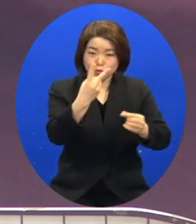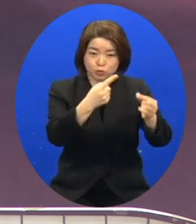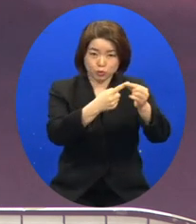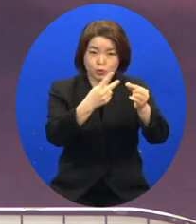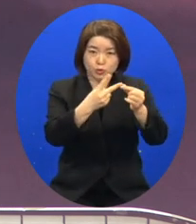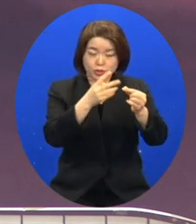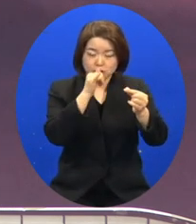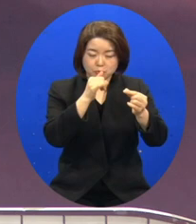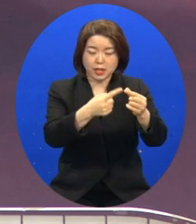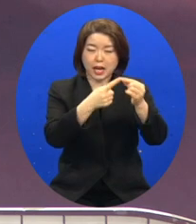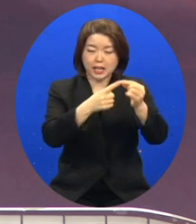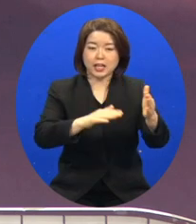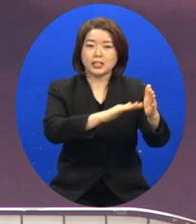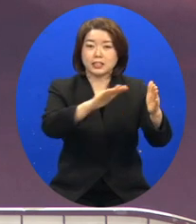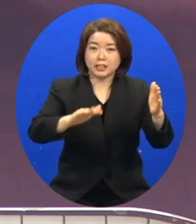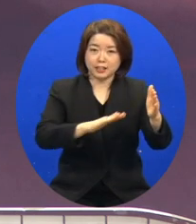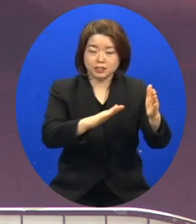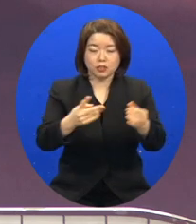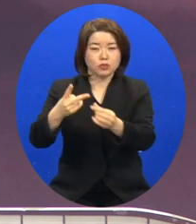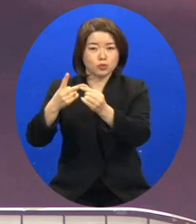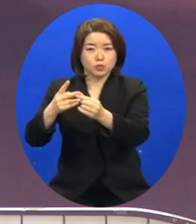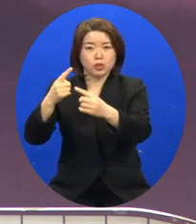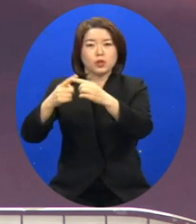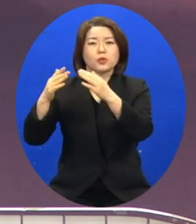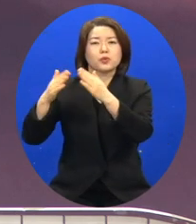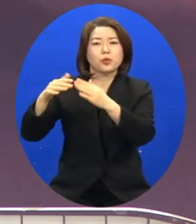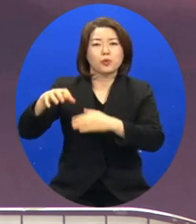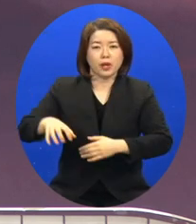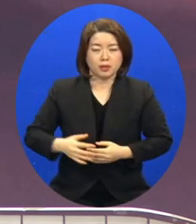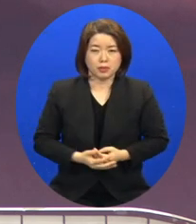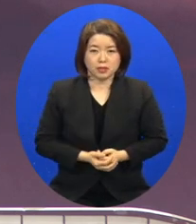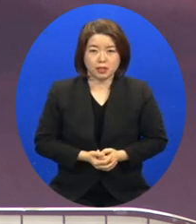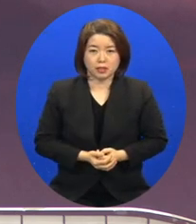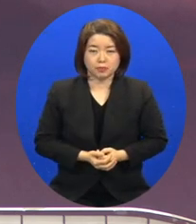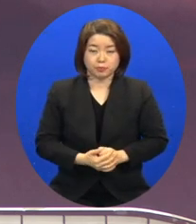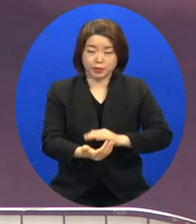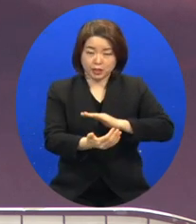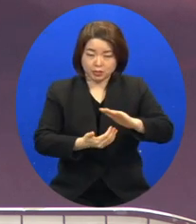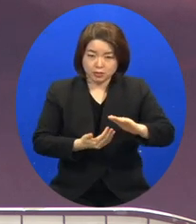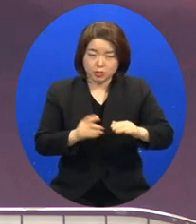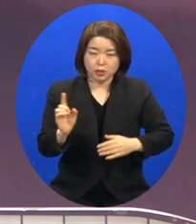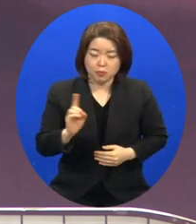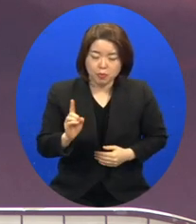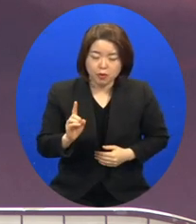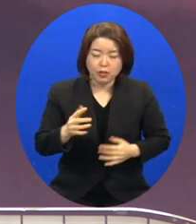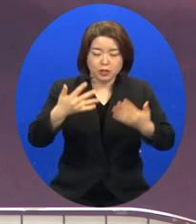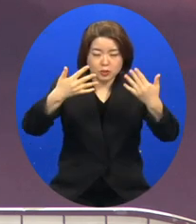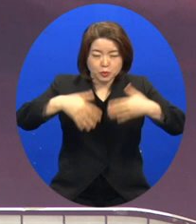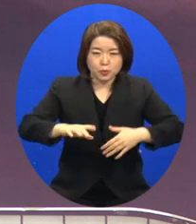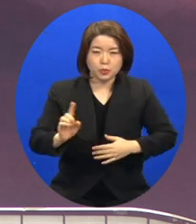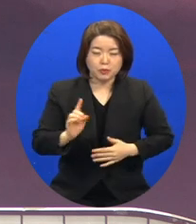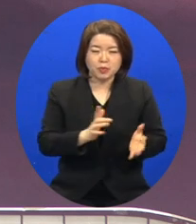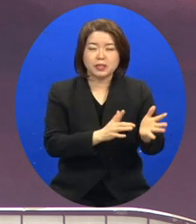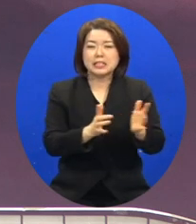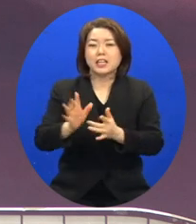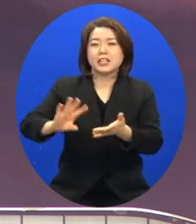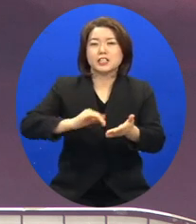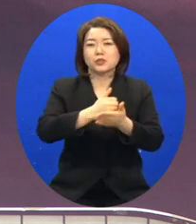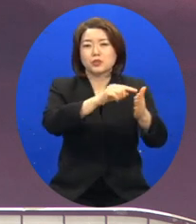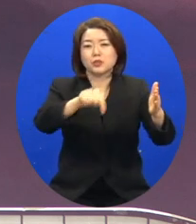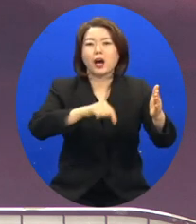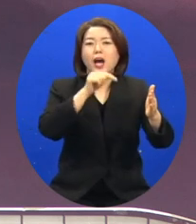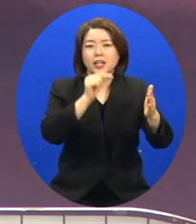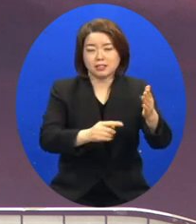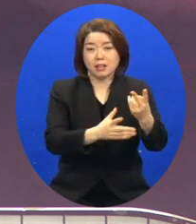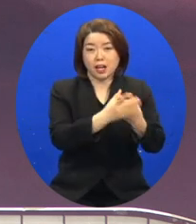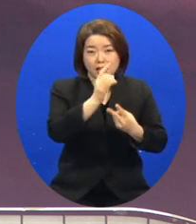하나는 교회 이야 근데 전 제가 하나가 있는데 예수 그리스도 안에서 하나 된 가정 예수 그리스도